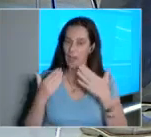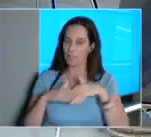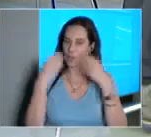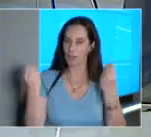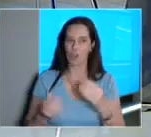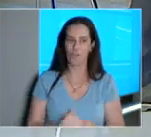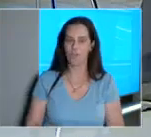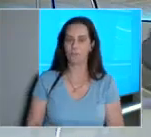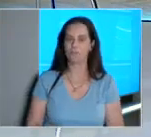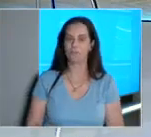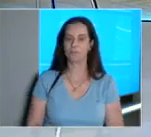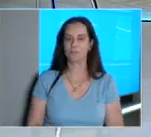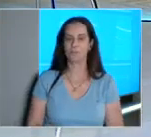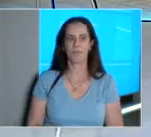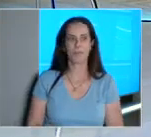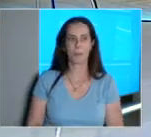טוב.